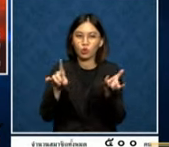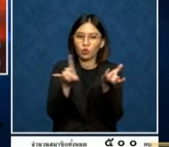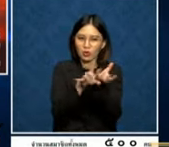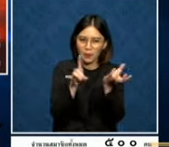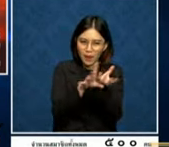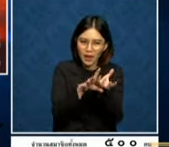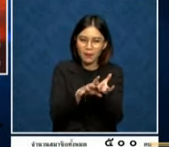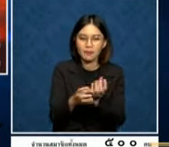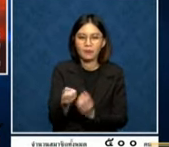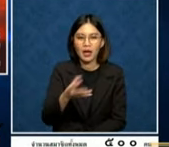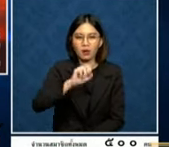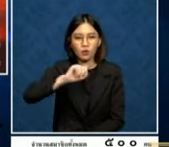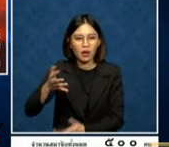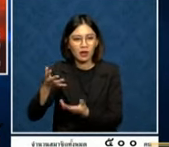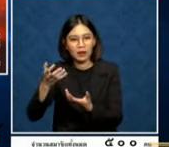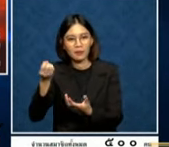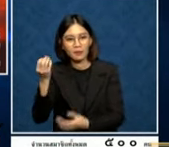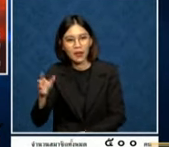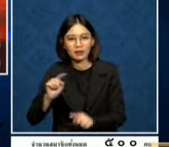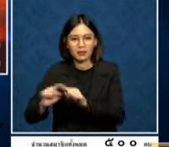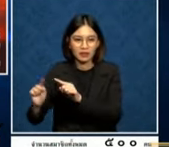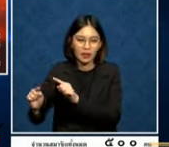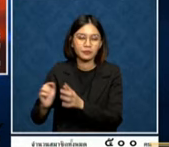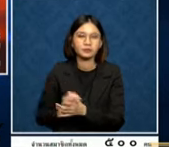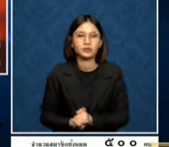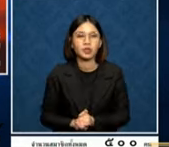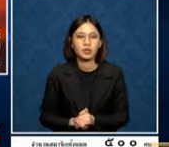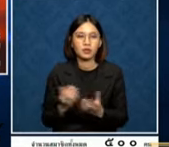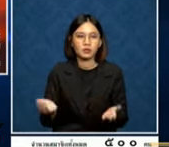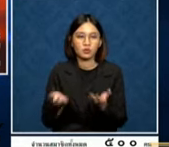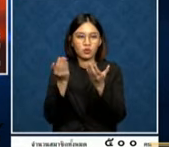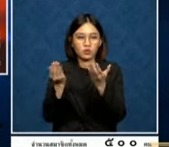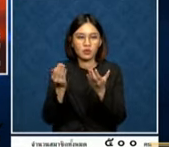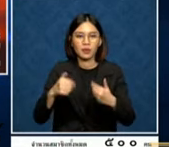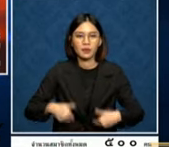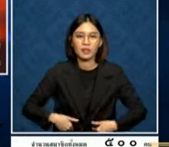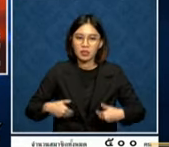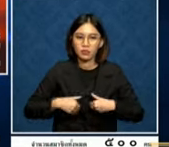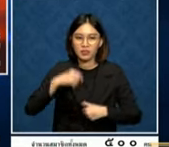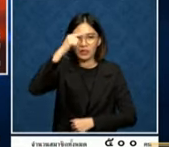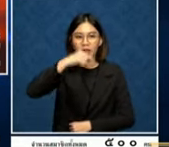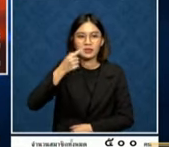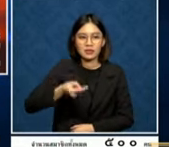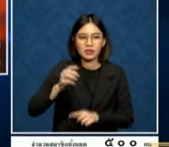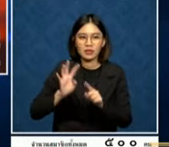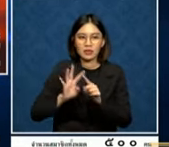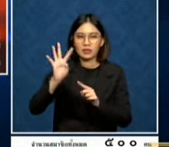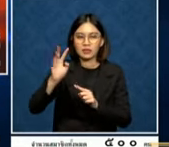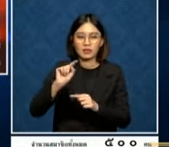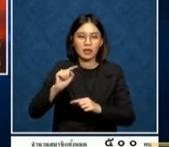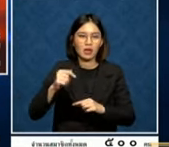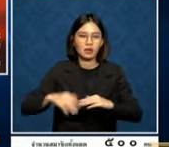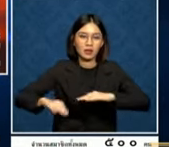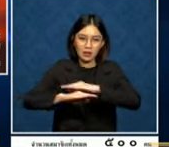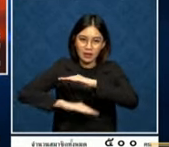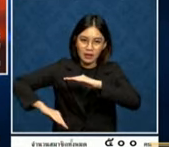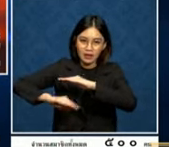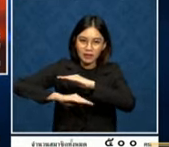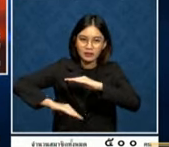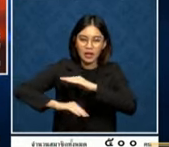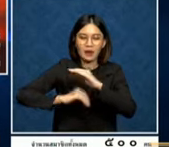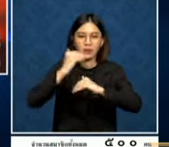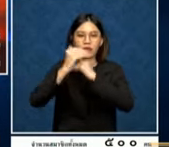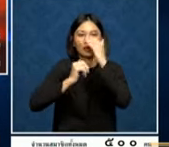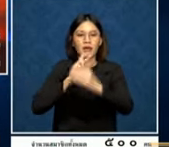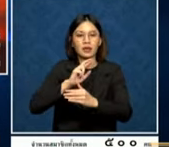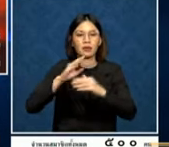กว่าปริมาณเพิ่มคุณค่าด้วยการสร้างมูลค่าให้กับการท่องเที่ยวแบบวิถีชีวิตของไทยค่ะ 4ค่ะวางรากฐานพัฒนาระบบ